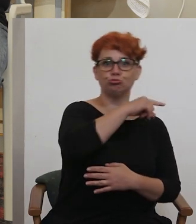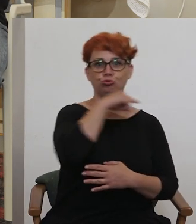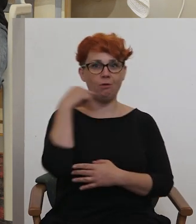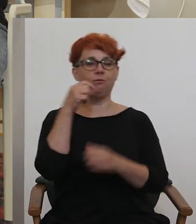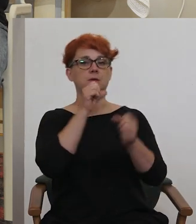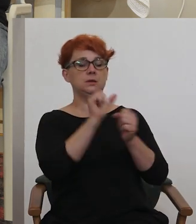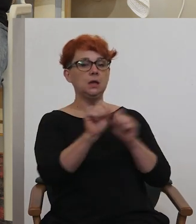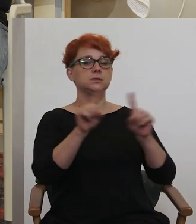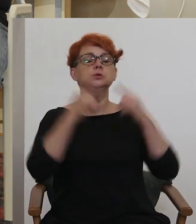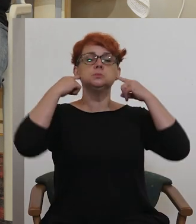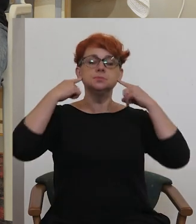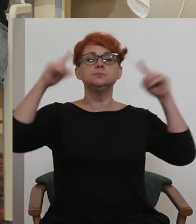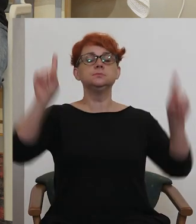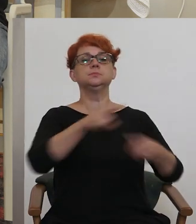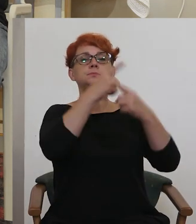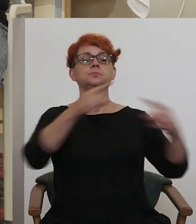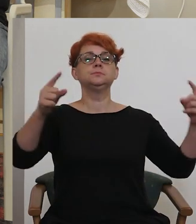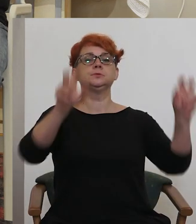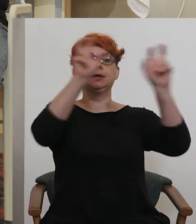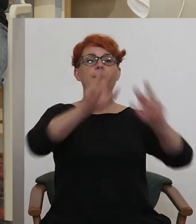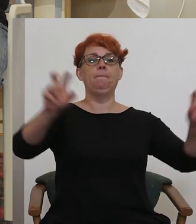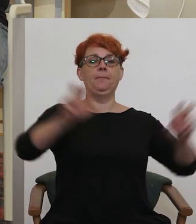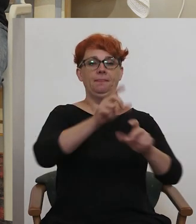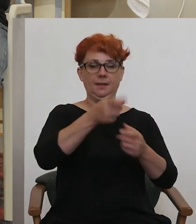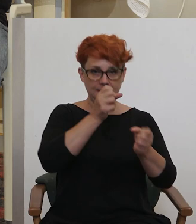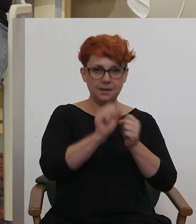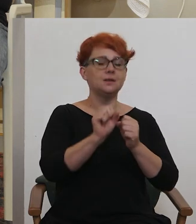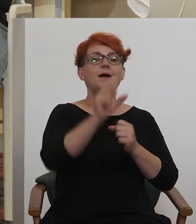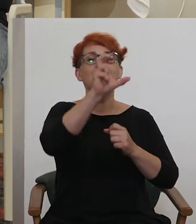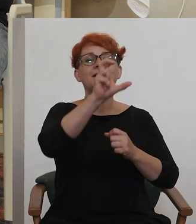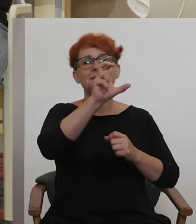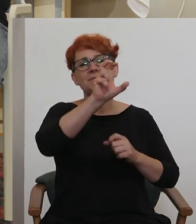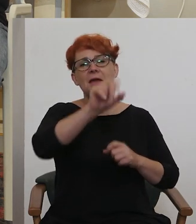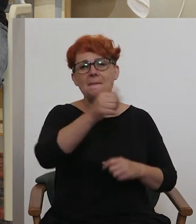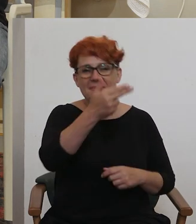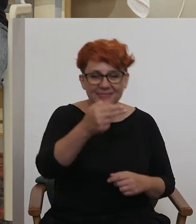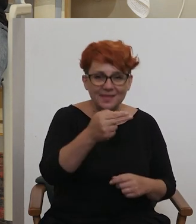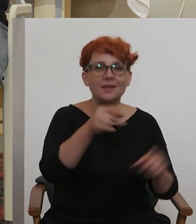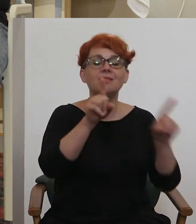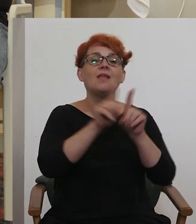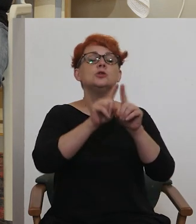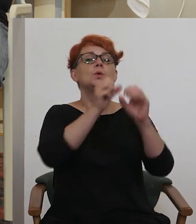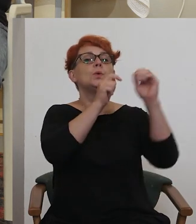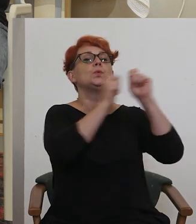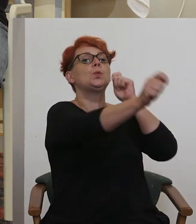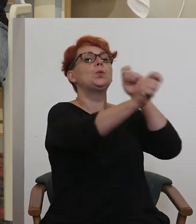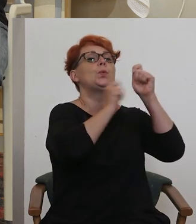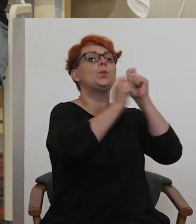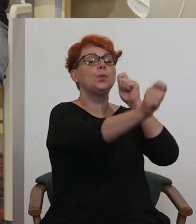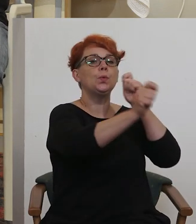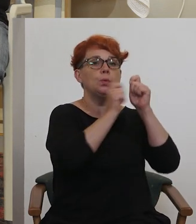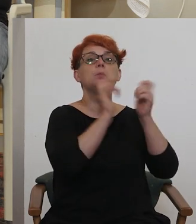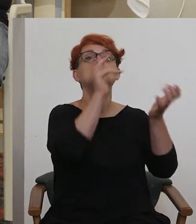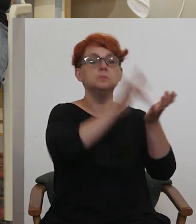Grany jest hymn Mazurek Dąbrowskiego. Grany jest nawet hejnał z Wieży Mariackiej